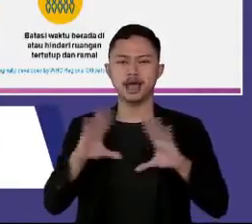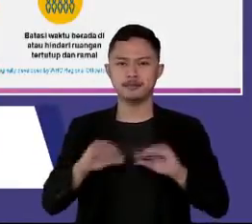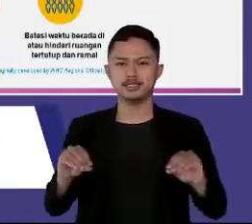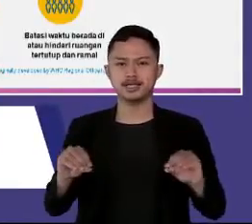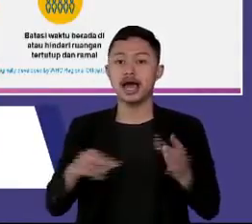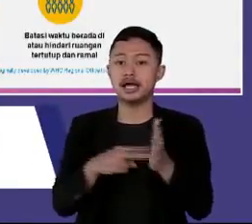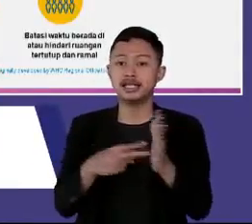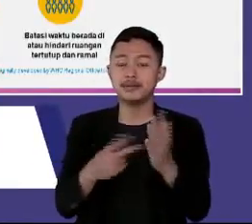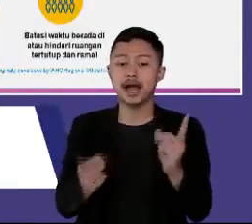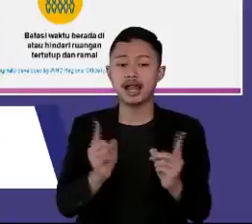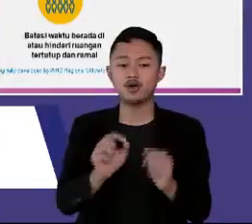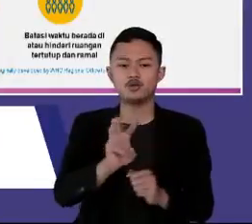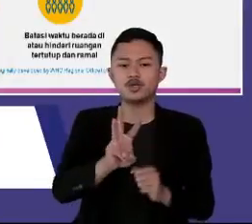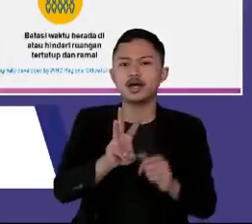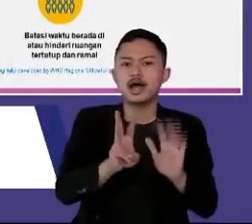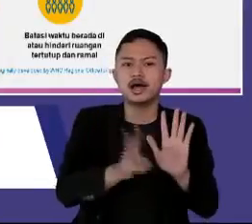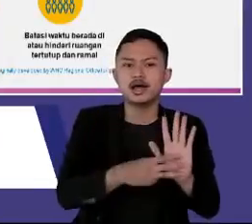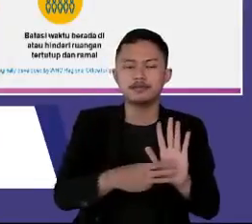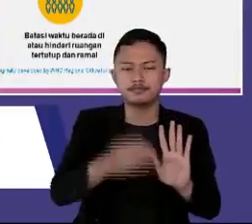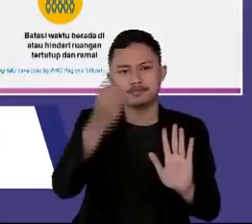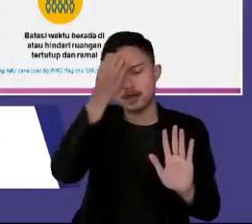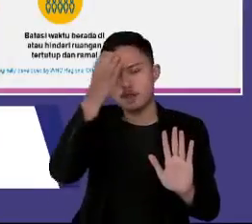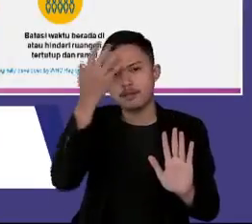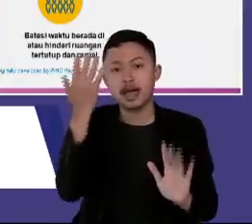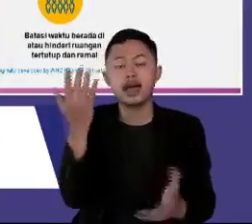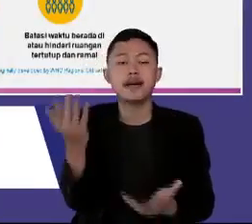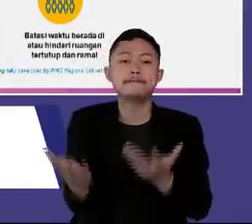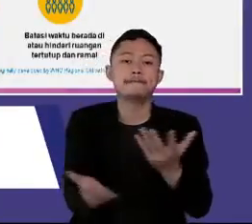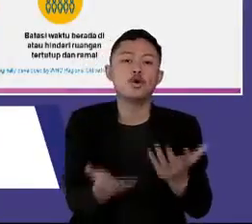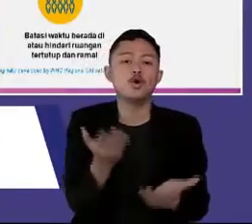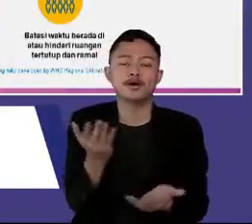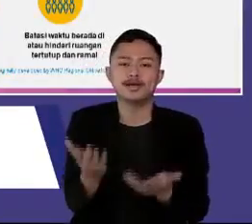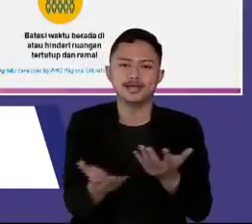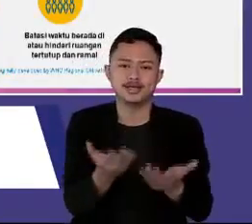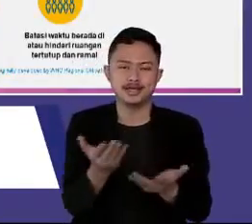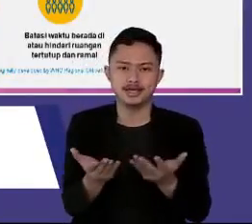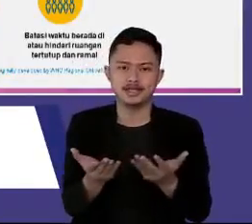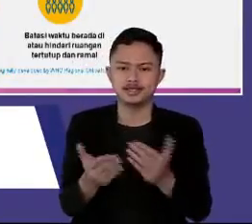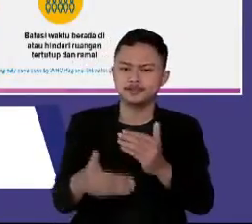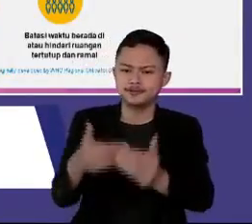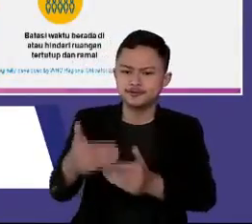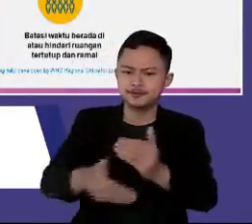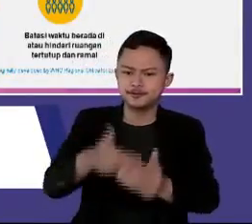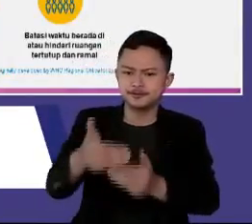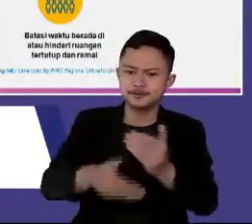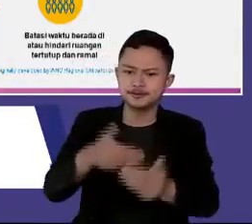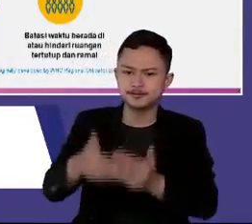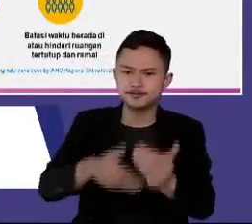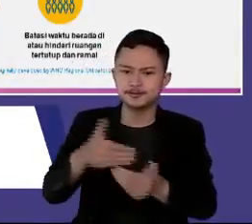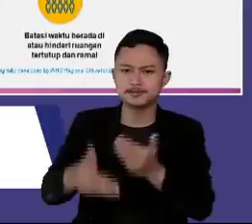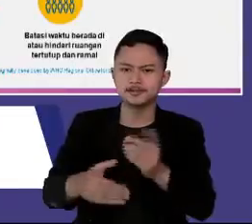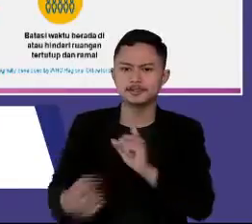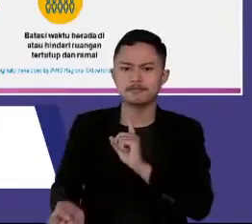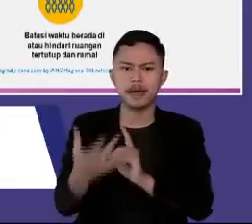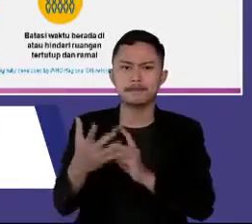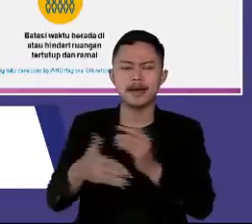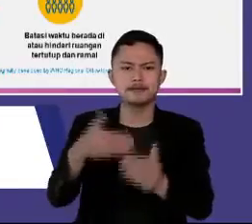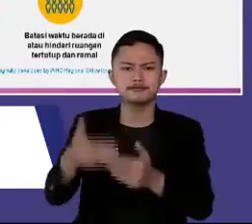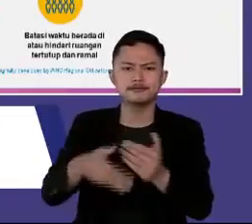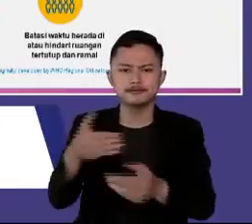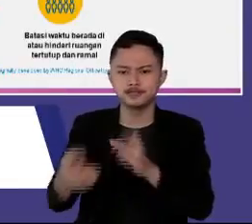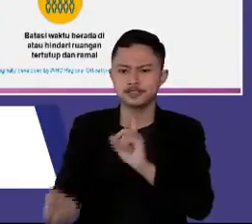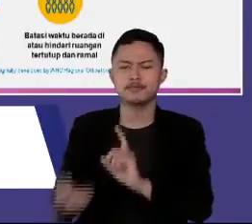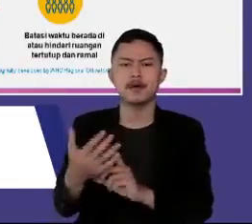tidak 3M tadi maka ada kemungkinan kalau terus-menerus terekspos terpapar